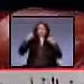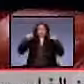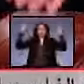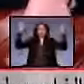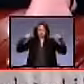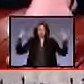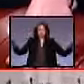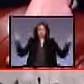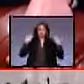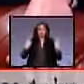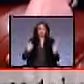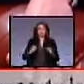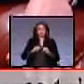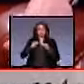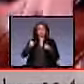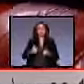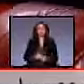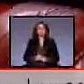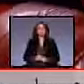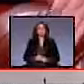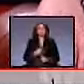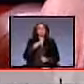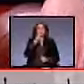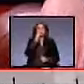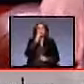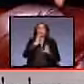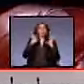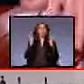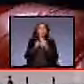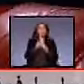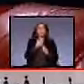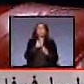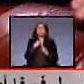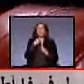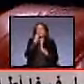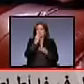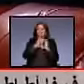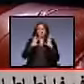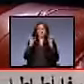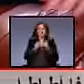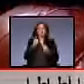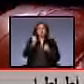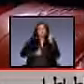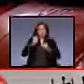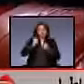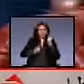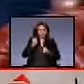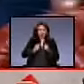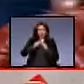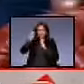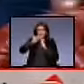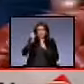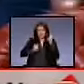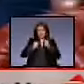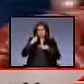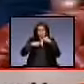جسمي وشيب وليله وشويه حركات. باكل ايه؟ باكل كل حاجه. واكلنا الملوخيه المحاشي الرز. لا ساعات تنزل